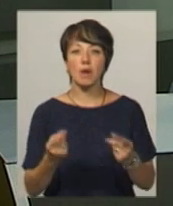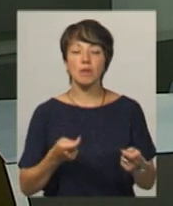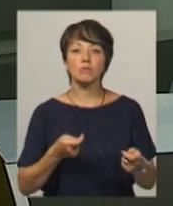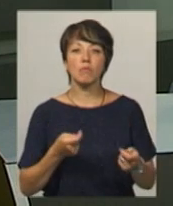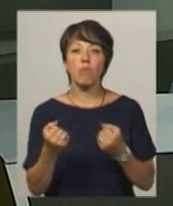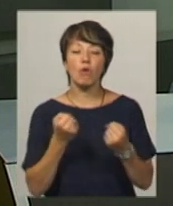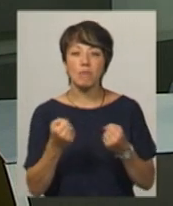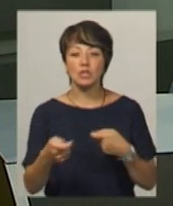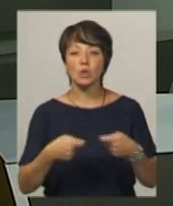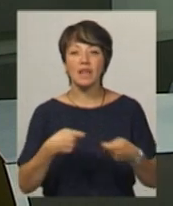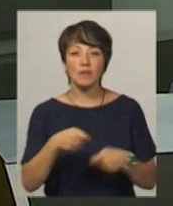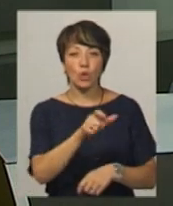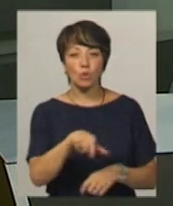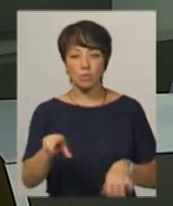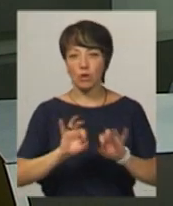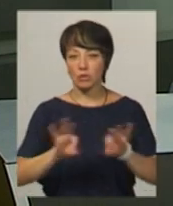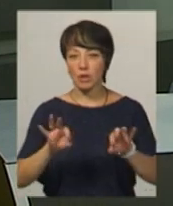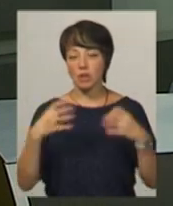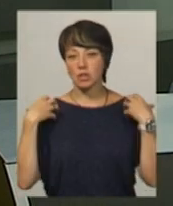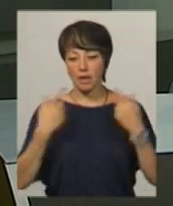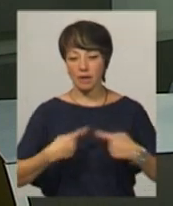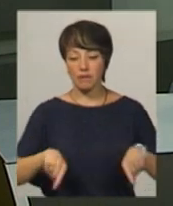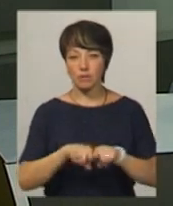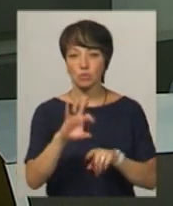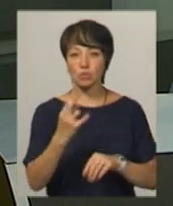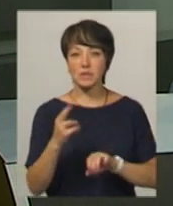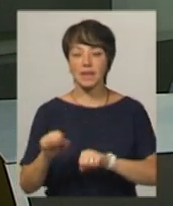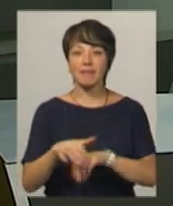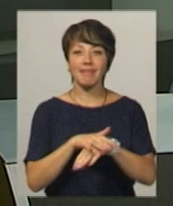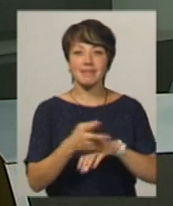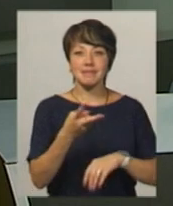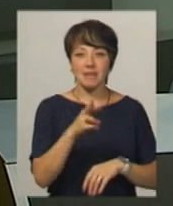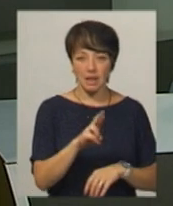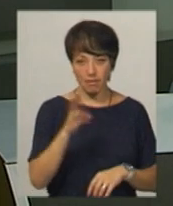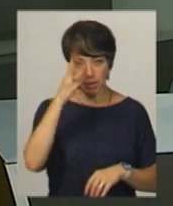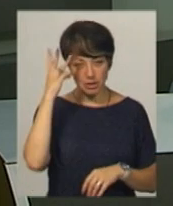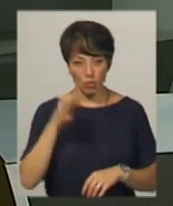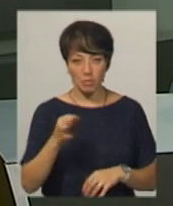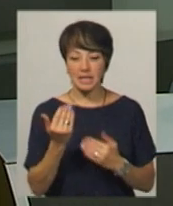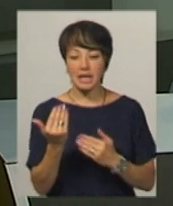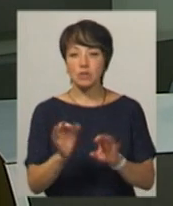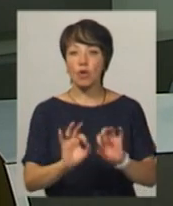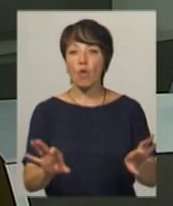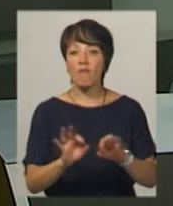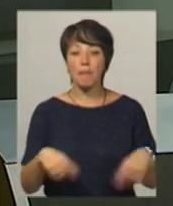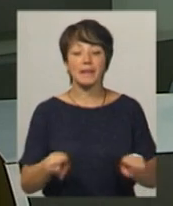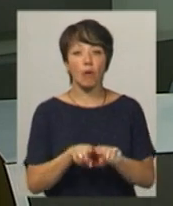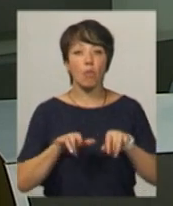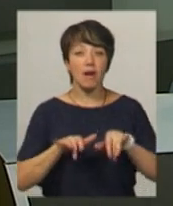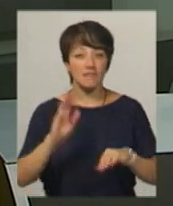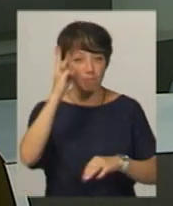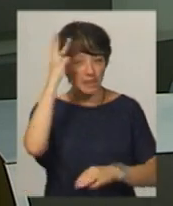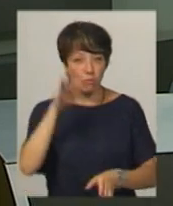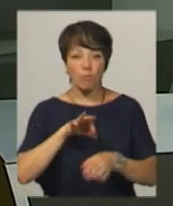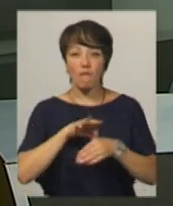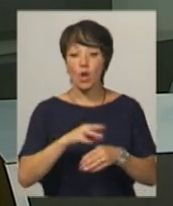людьми. Про це розповіла начальник відділу соціального захисту населення Хмельницької області Любов Тимофіїв. За її словами, таку акцію в обласному центрі